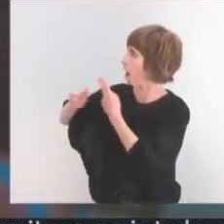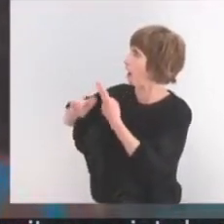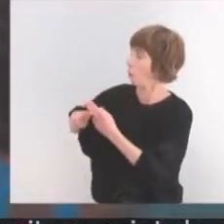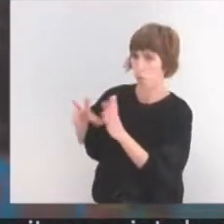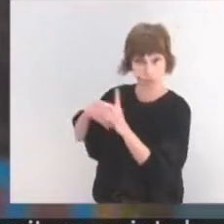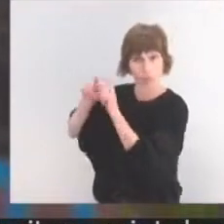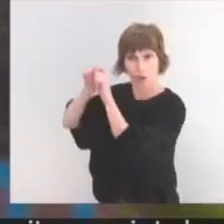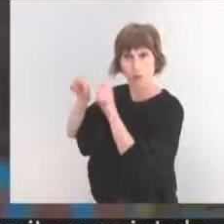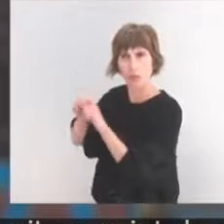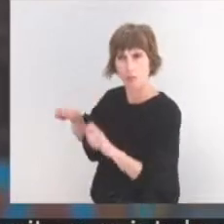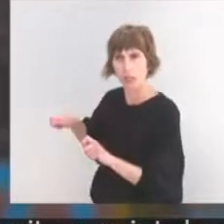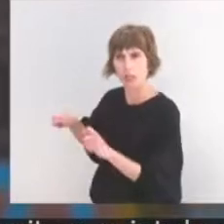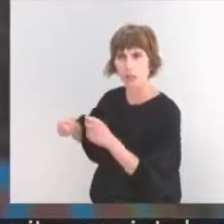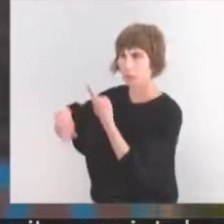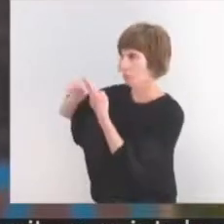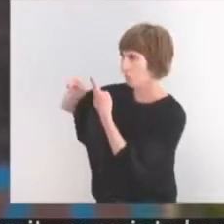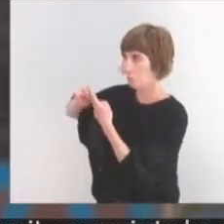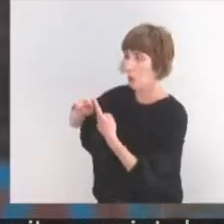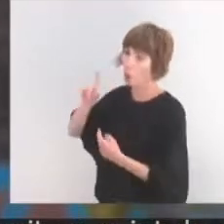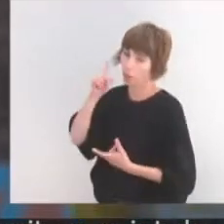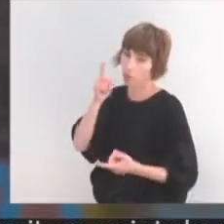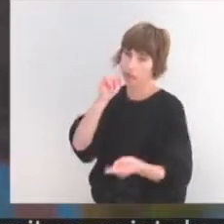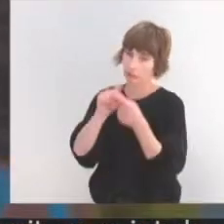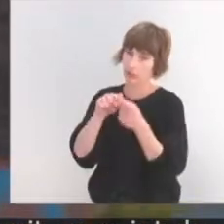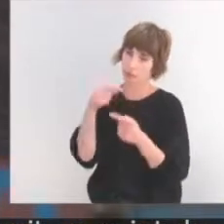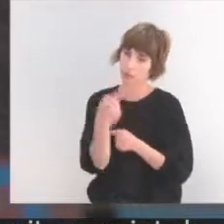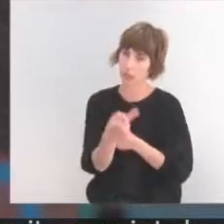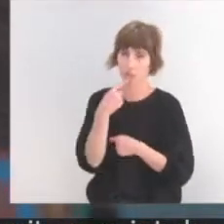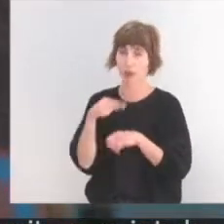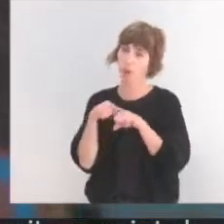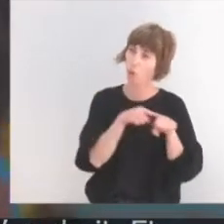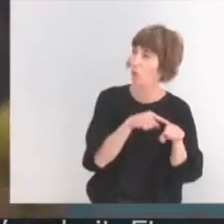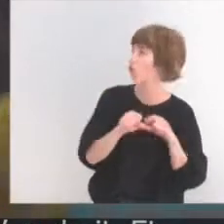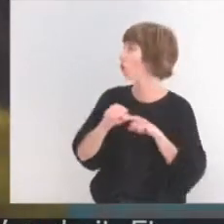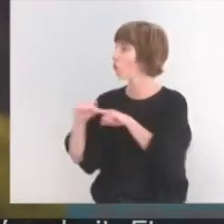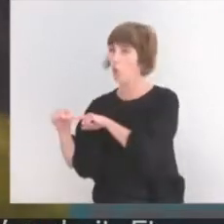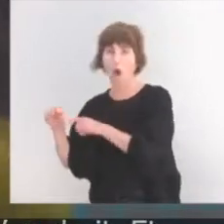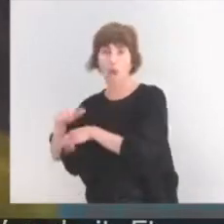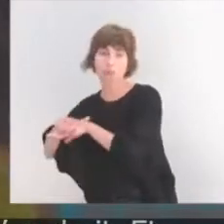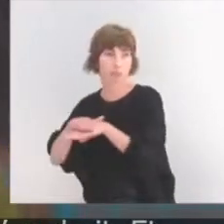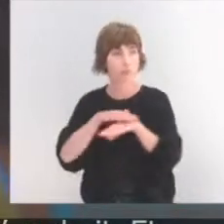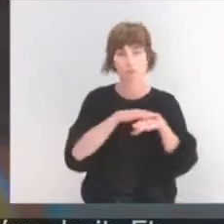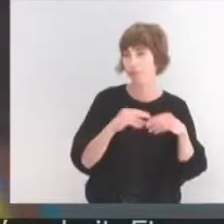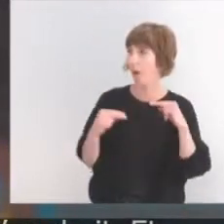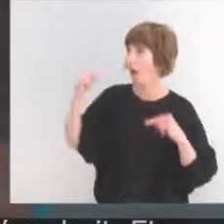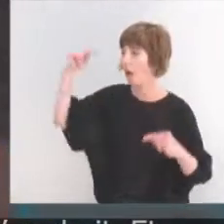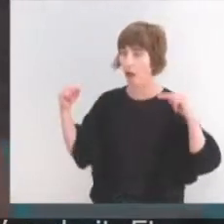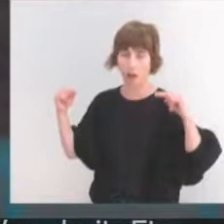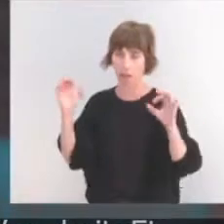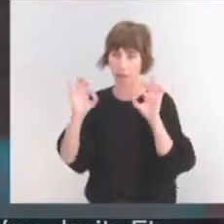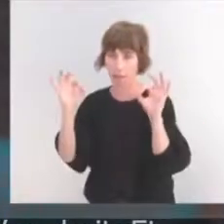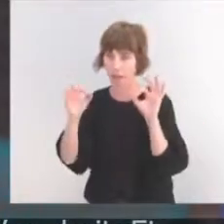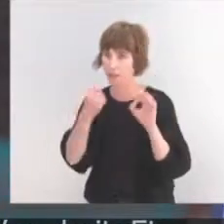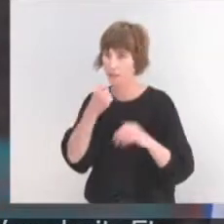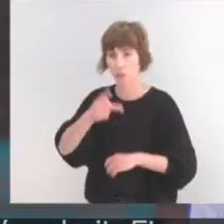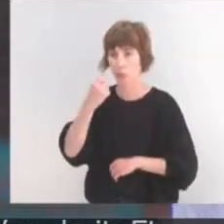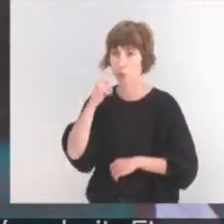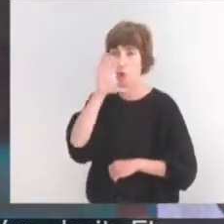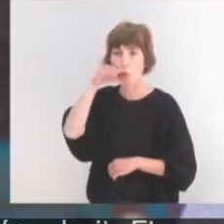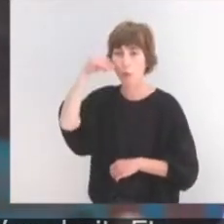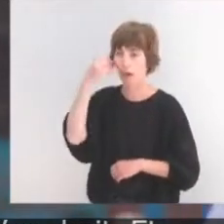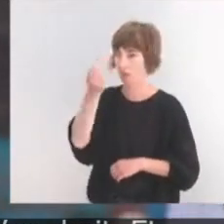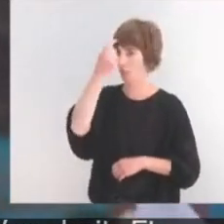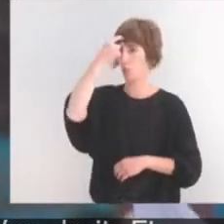respecte, car sur des sujets comme cela, il n'y a ni droite ni gauche, ni haut ni bas. Il n'y a que conscience humaine et liberté